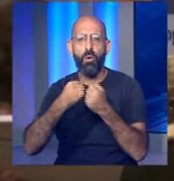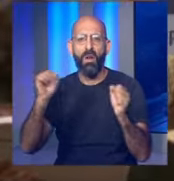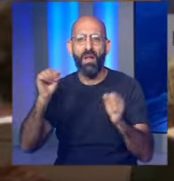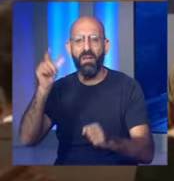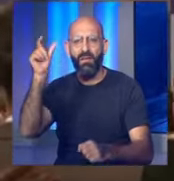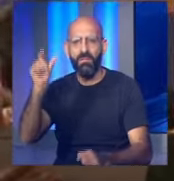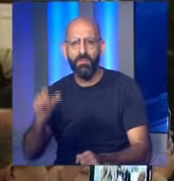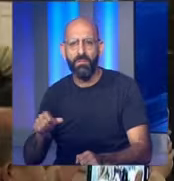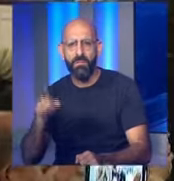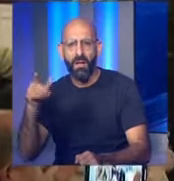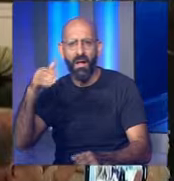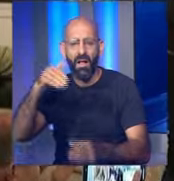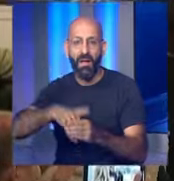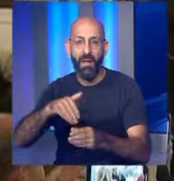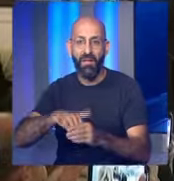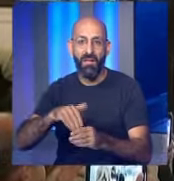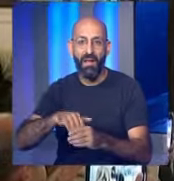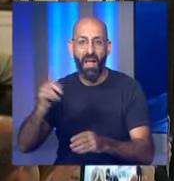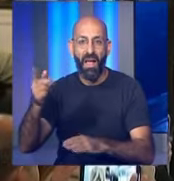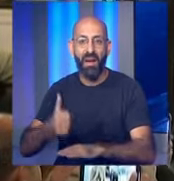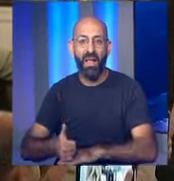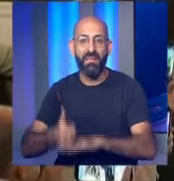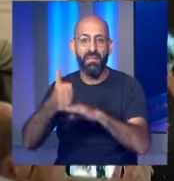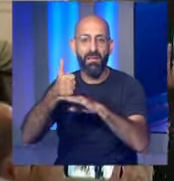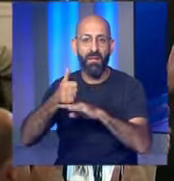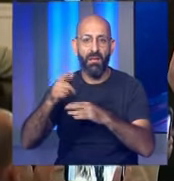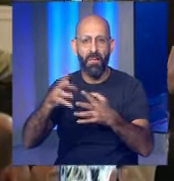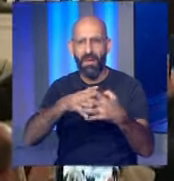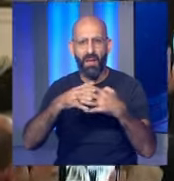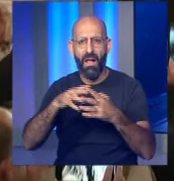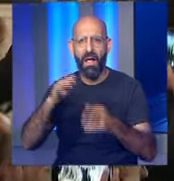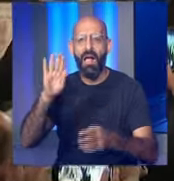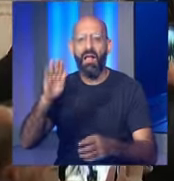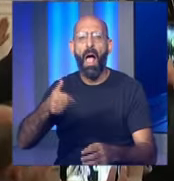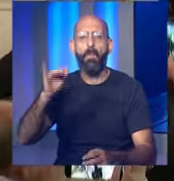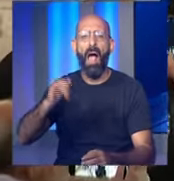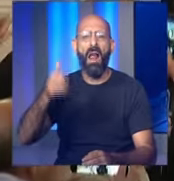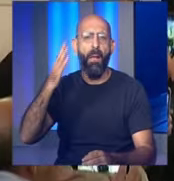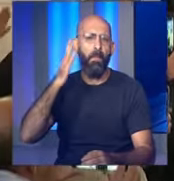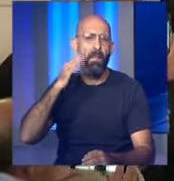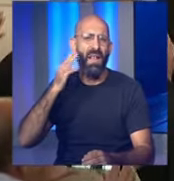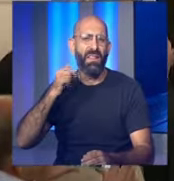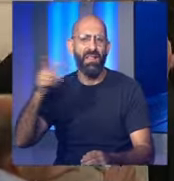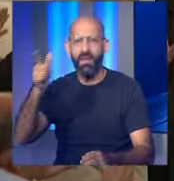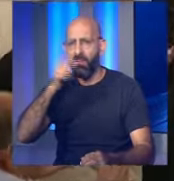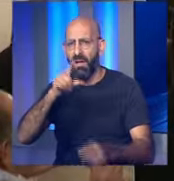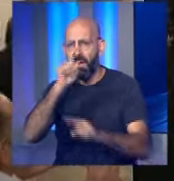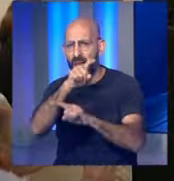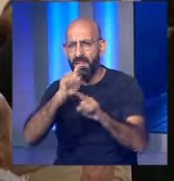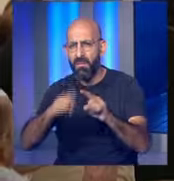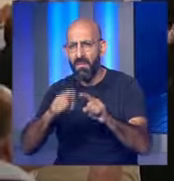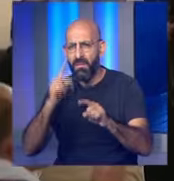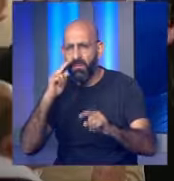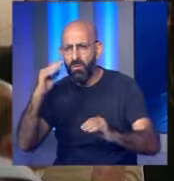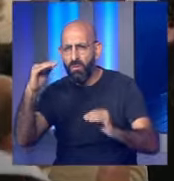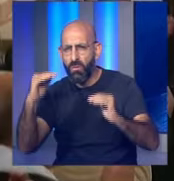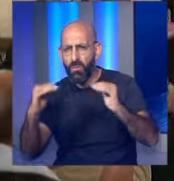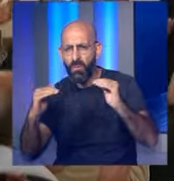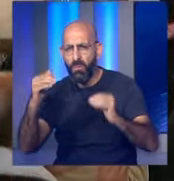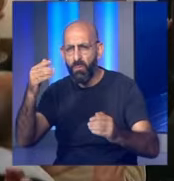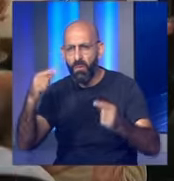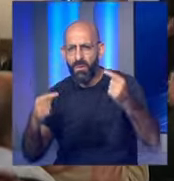أنحاء العالم. إلى ذلك، كشف استطلاع رأي لصحيفة نيويورك تايمز عن حصول المرشحة الديمقراطية للانتخابات